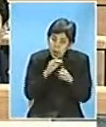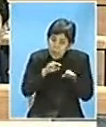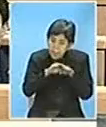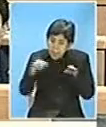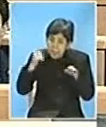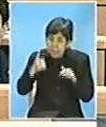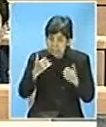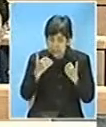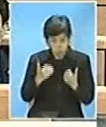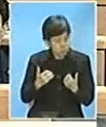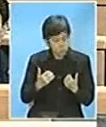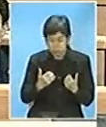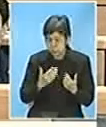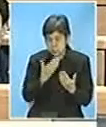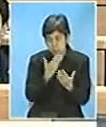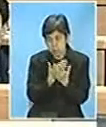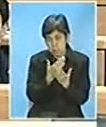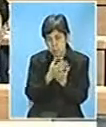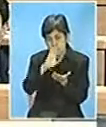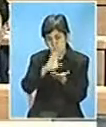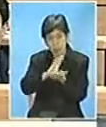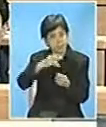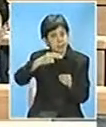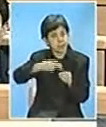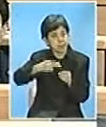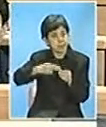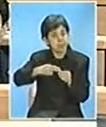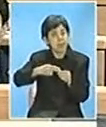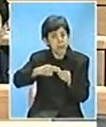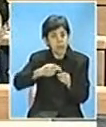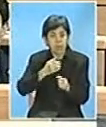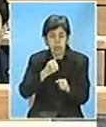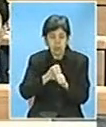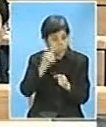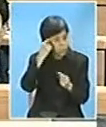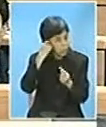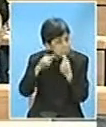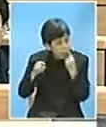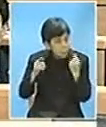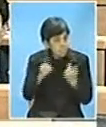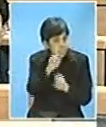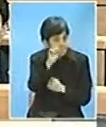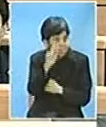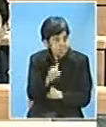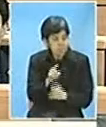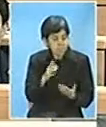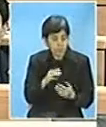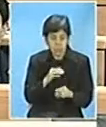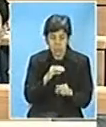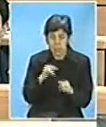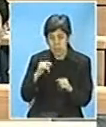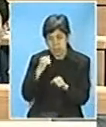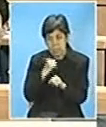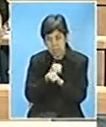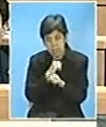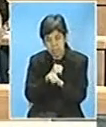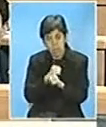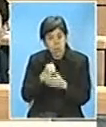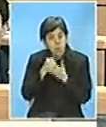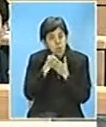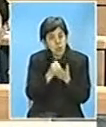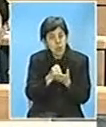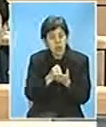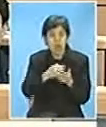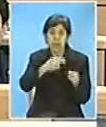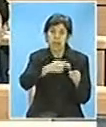จจุบันนี้นะครับกองทุนน้ำมันเชื้อเพลิงแห่งนี้นะครับใช้ผิดวัตถุประสงค์หรือไม่เนื่องจากว่าเอาไปอุ้มราคา